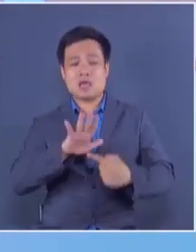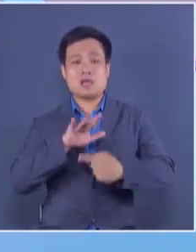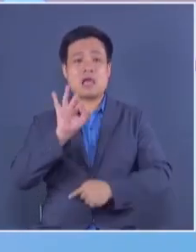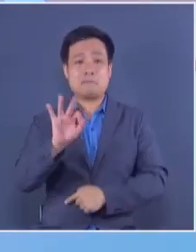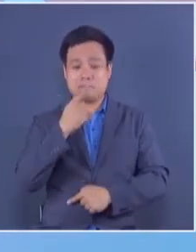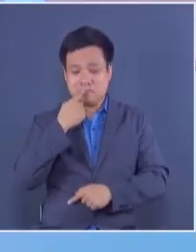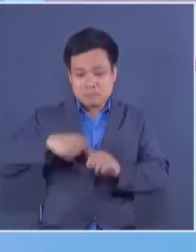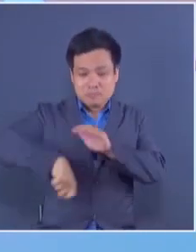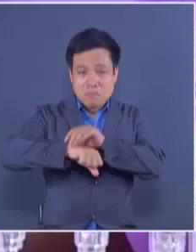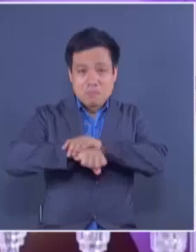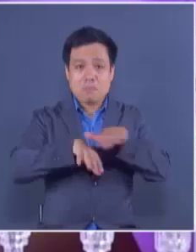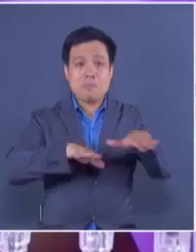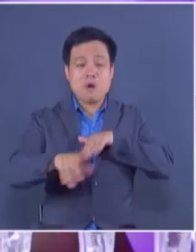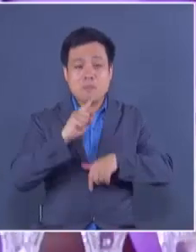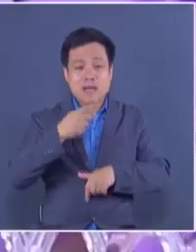งกับแจ็คสันหวังค่ะ